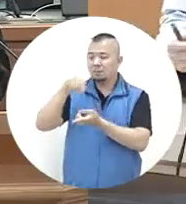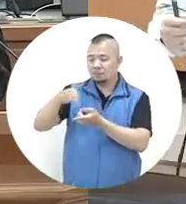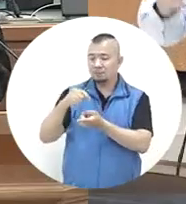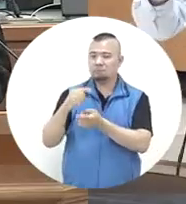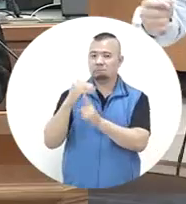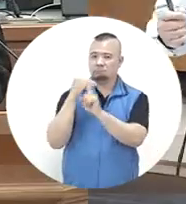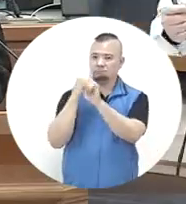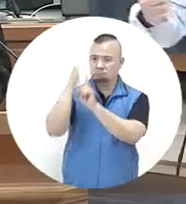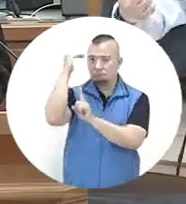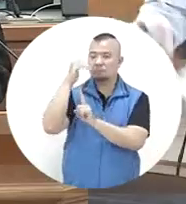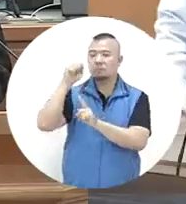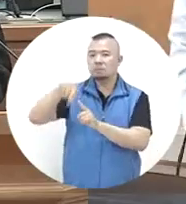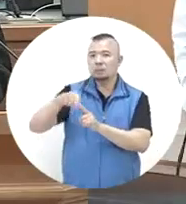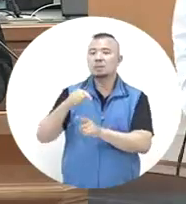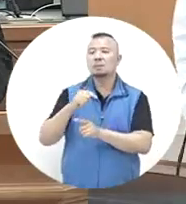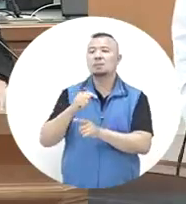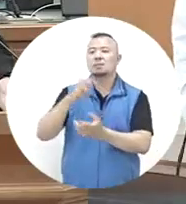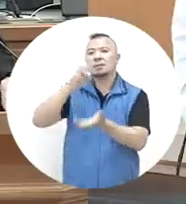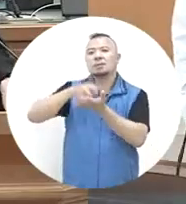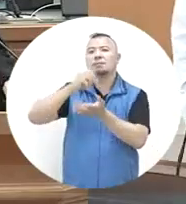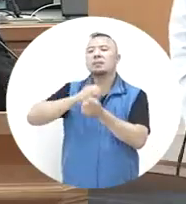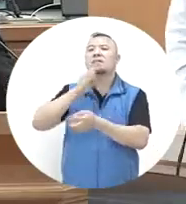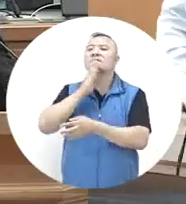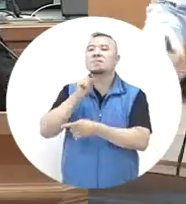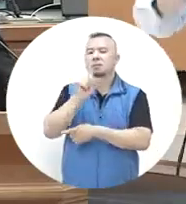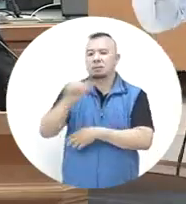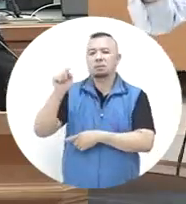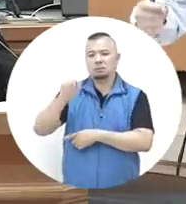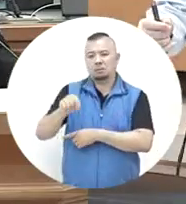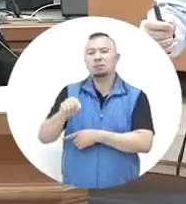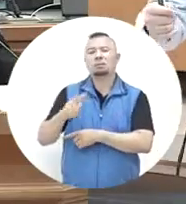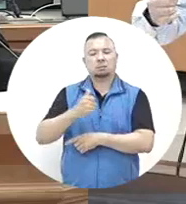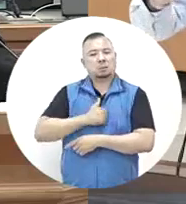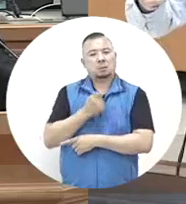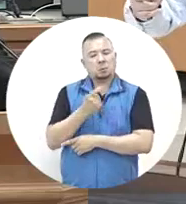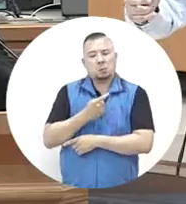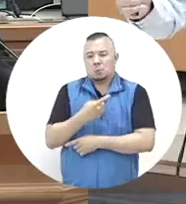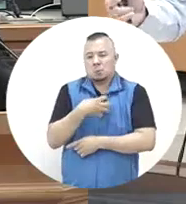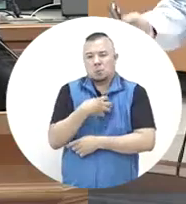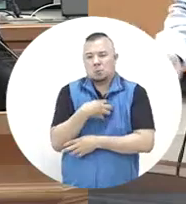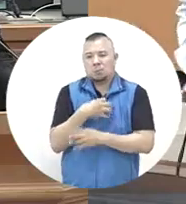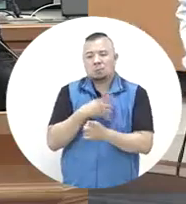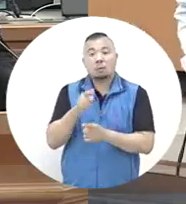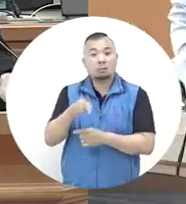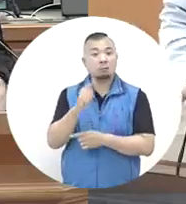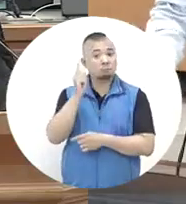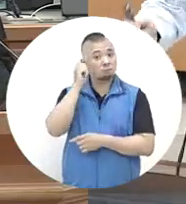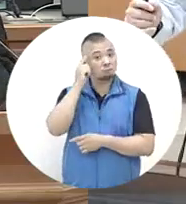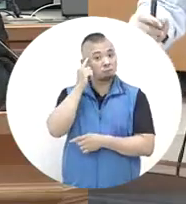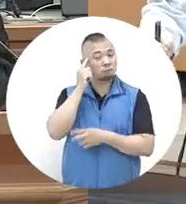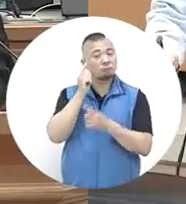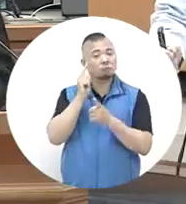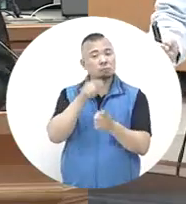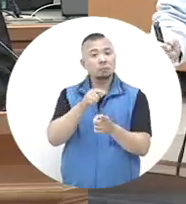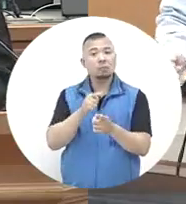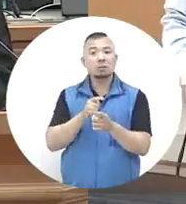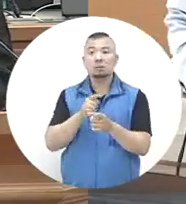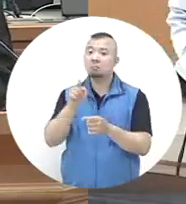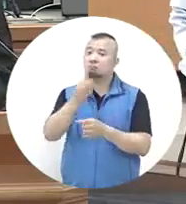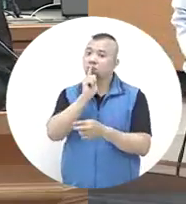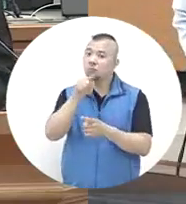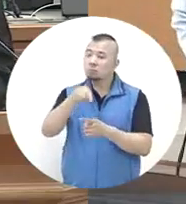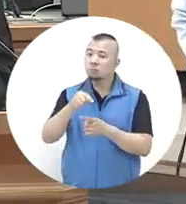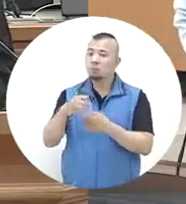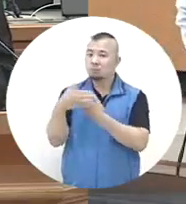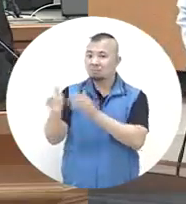嘛，齁。好，那我们因为高阶核废料是真的比较危险的齁。那市长是认为说专家学者的意见是室内干式储